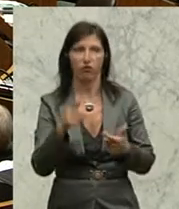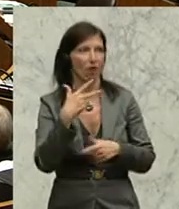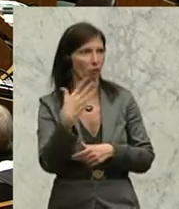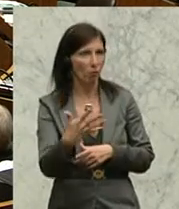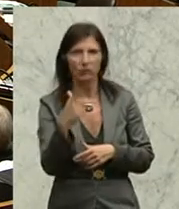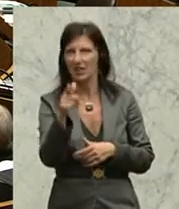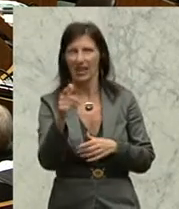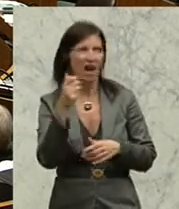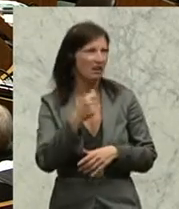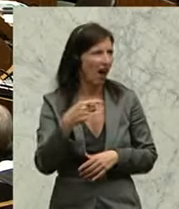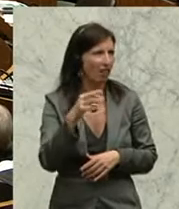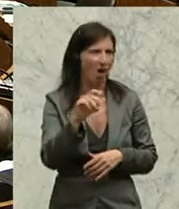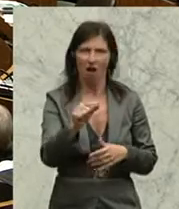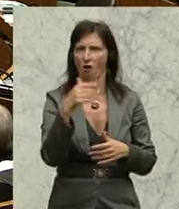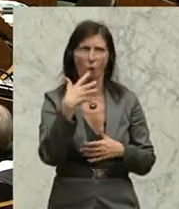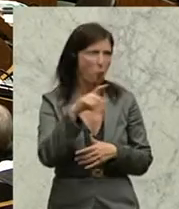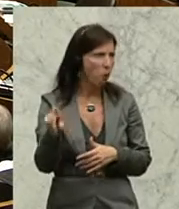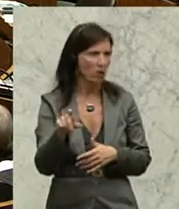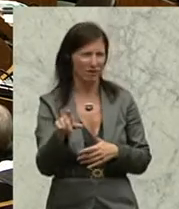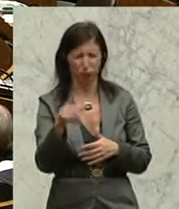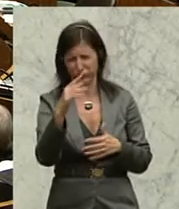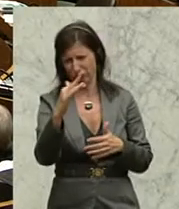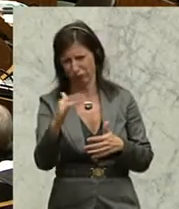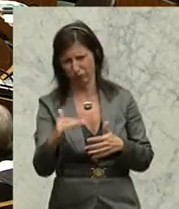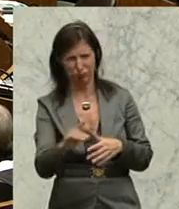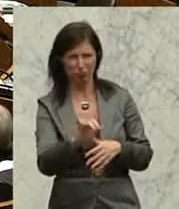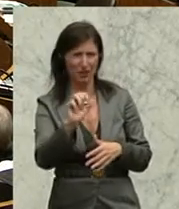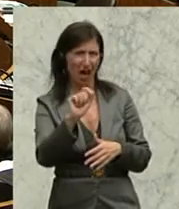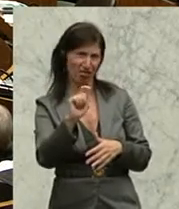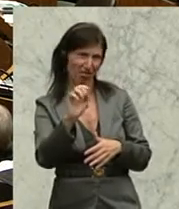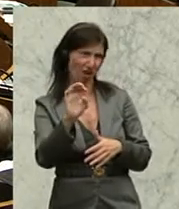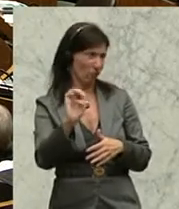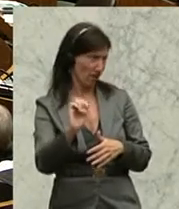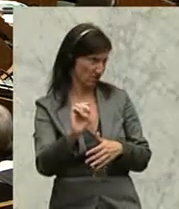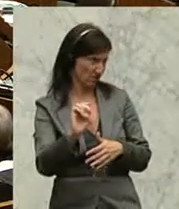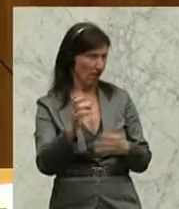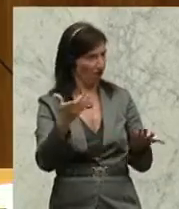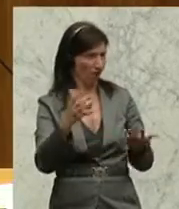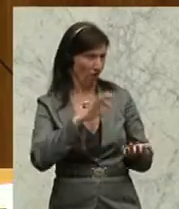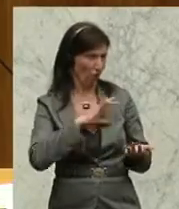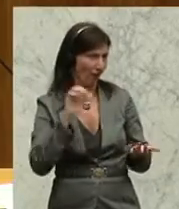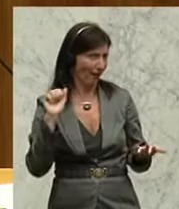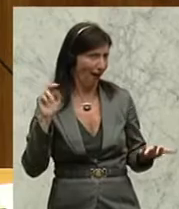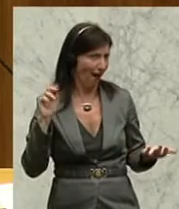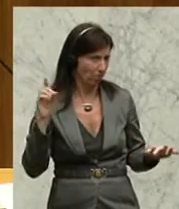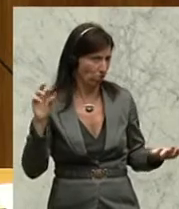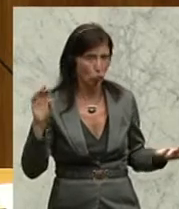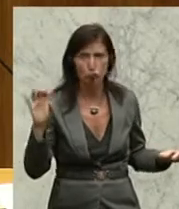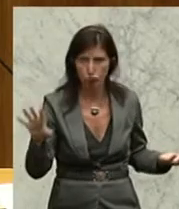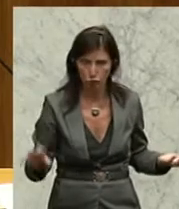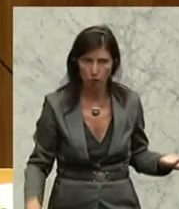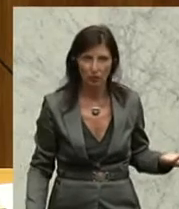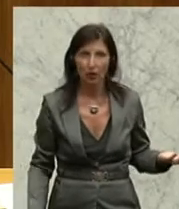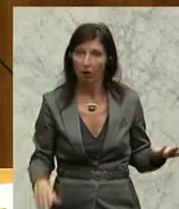und und und und und wie viel zu jung ist oder jetzt anders erwähnt das heißt sie haben hier ein echtes